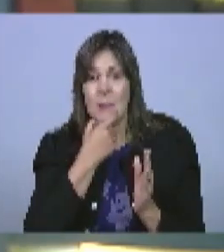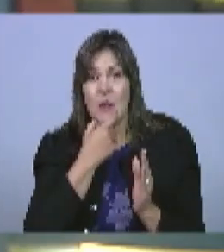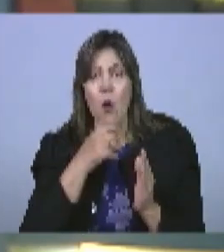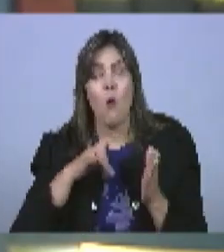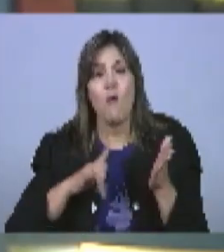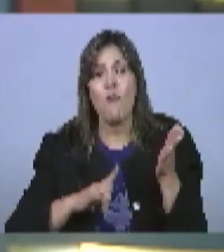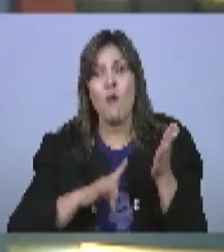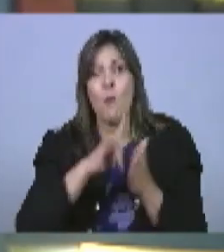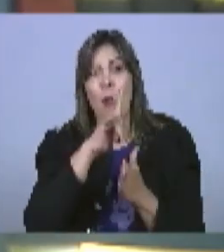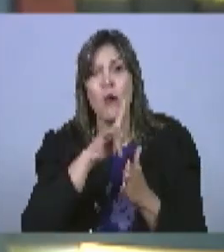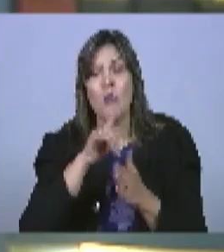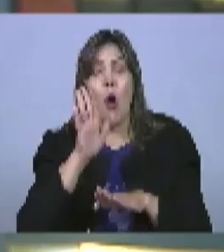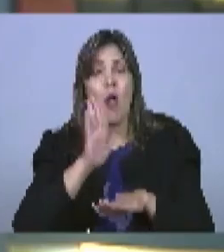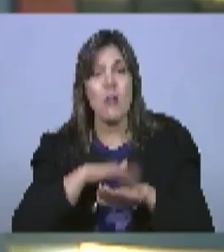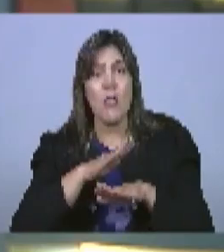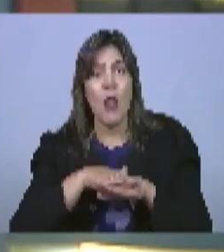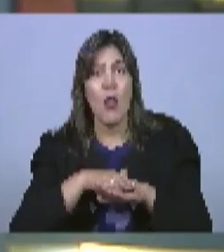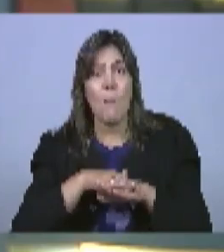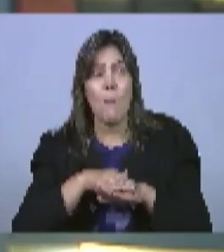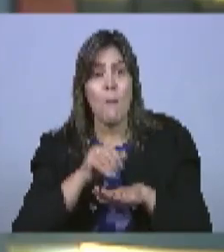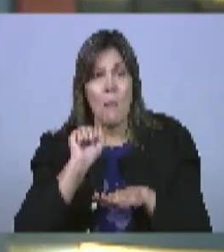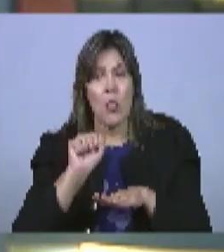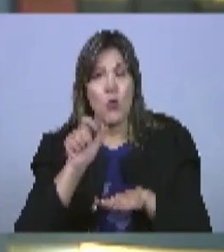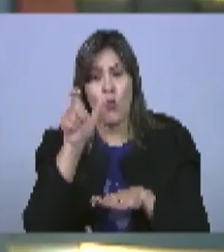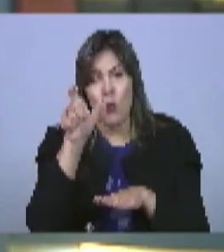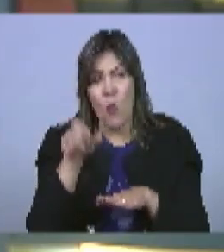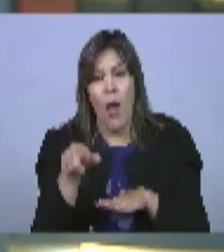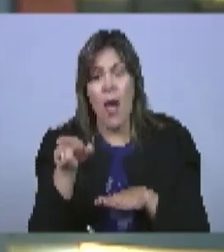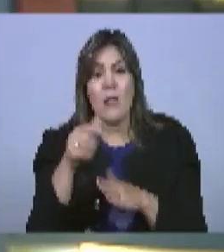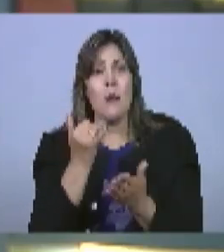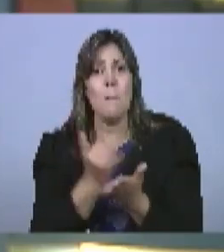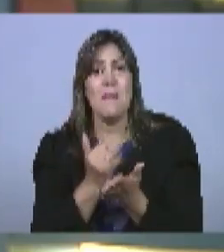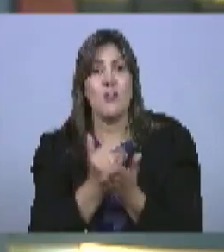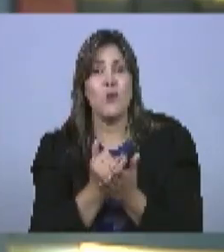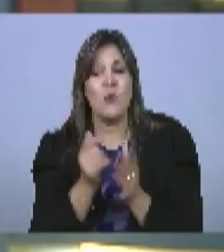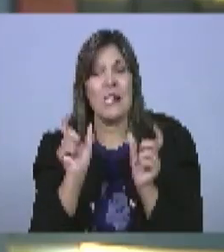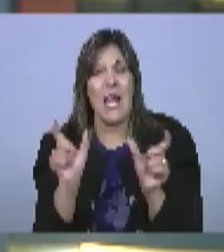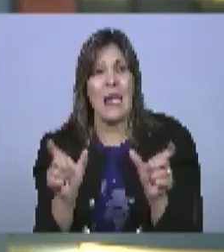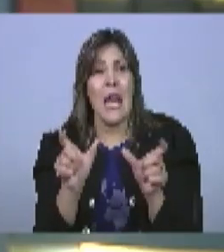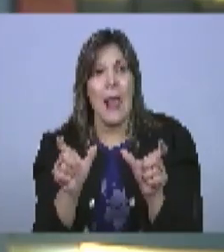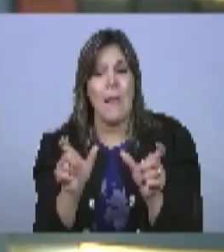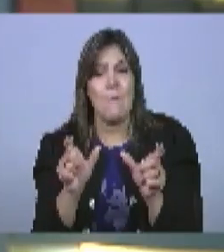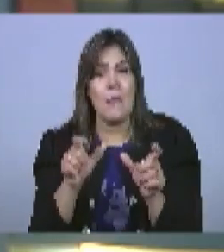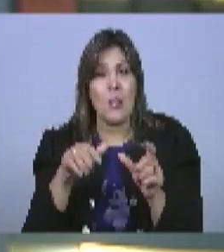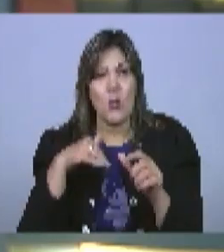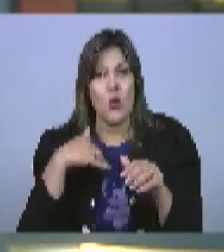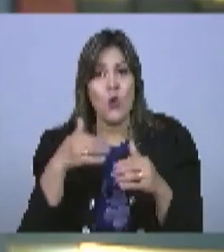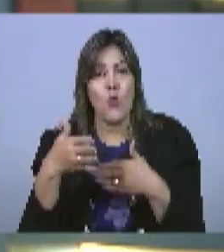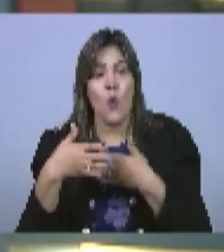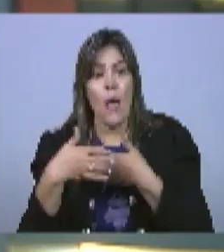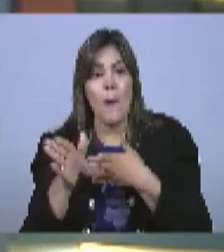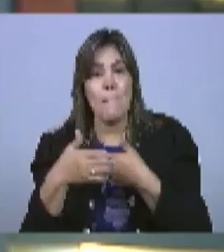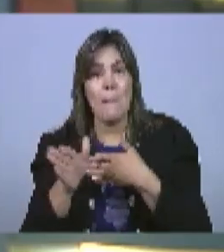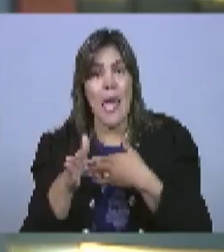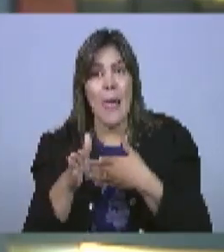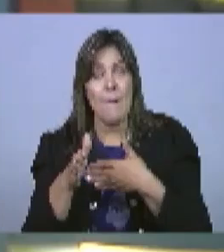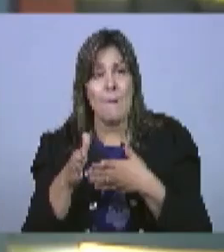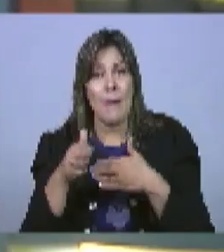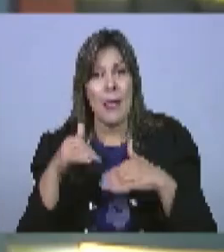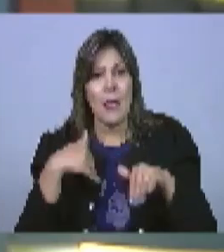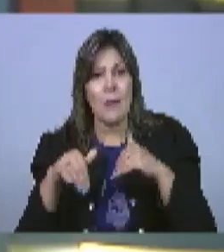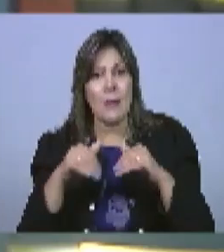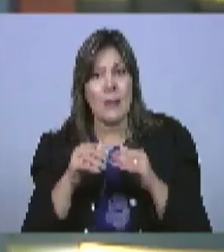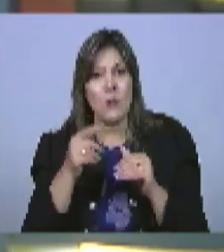هيثرو طلب منه احد المسؤولين على الامن هناك انه يمر عبر بوابه الكشف الامني ودي